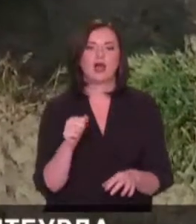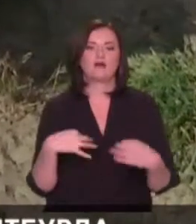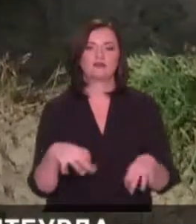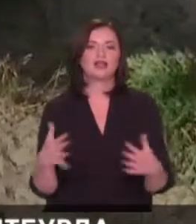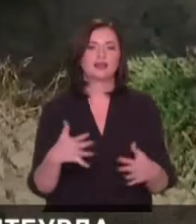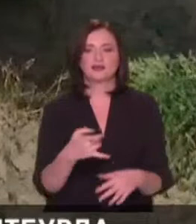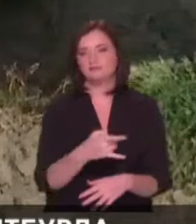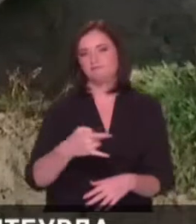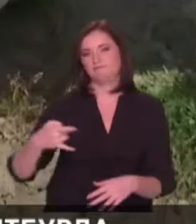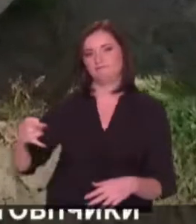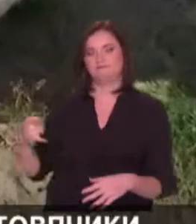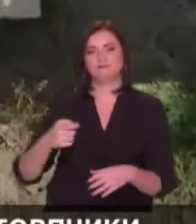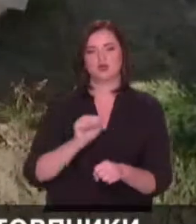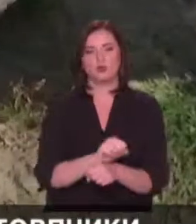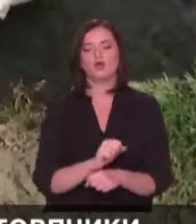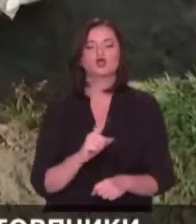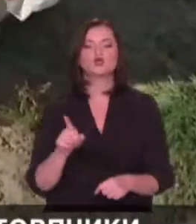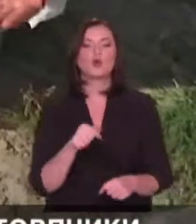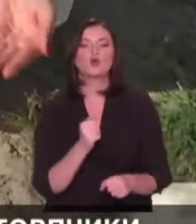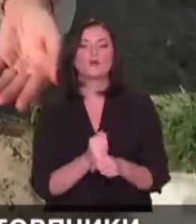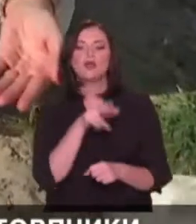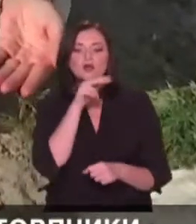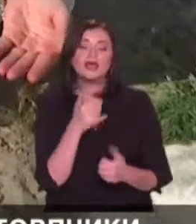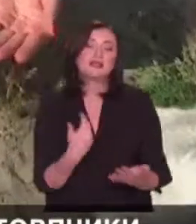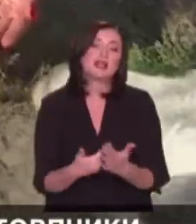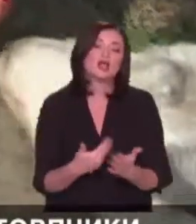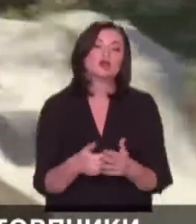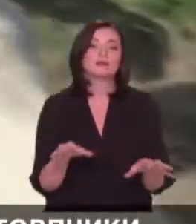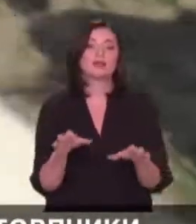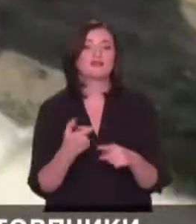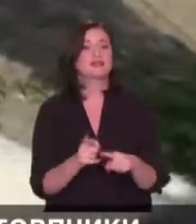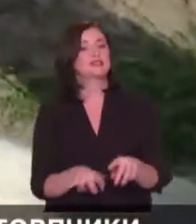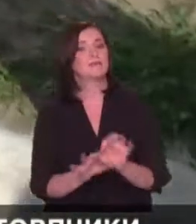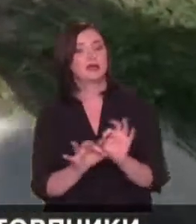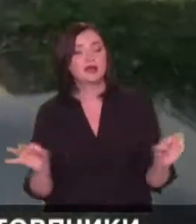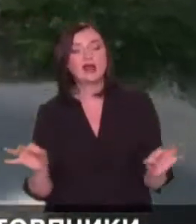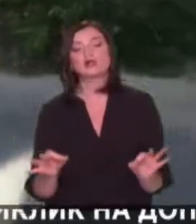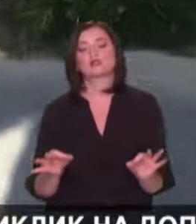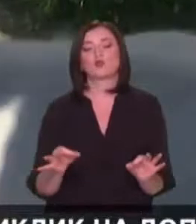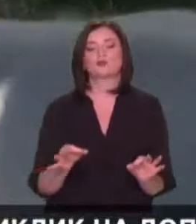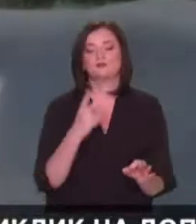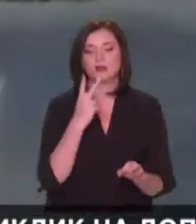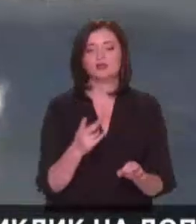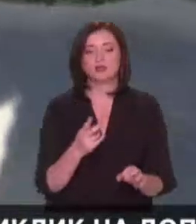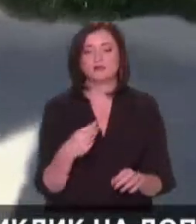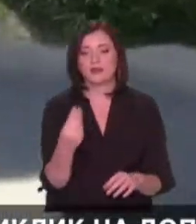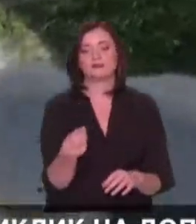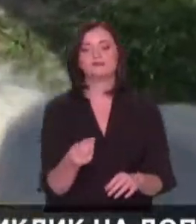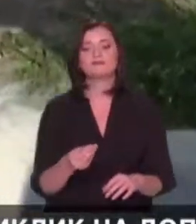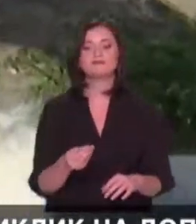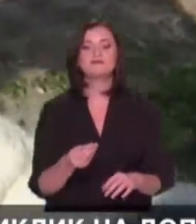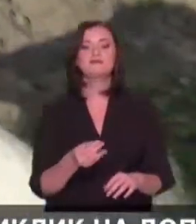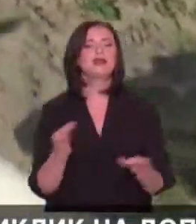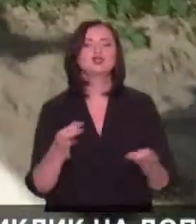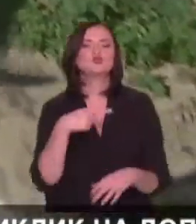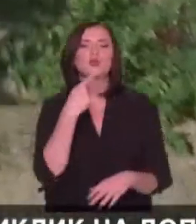стоять припарковані. Ось що роблять ці кози. І начебто тварини це прекрасно, бачите, от на. Нічого не